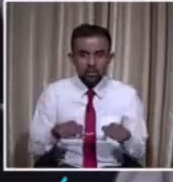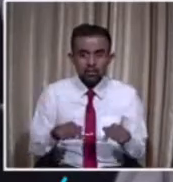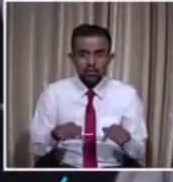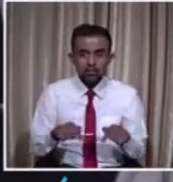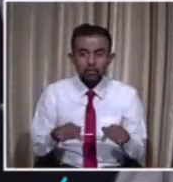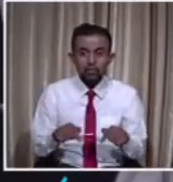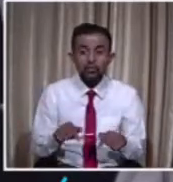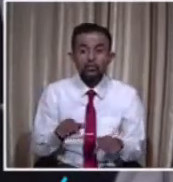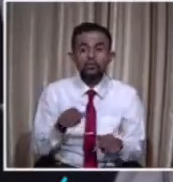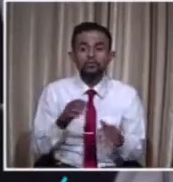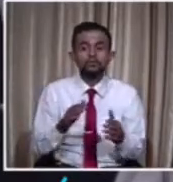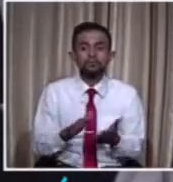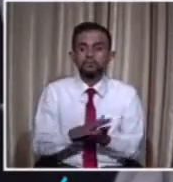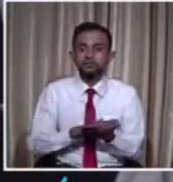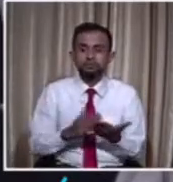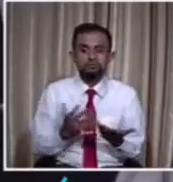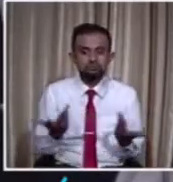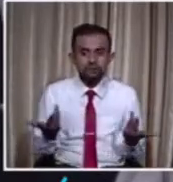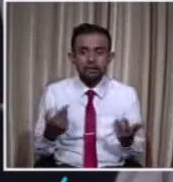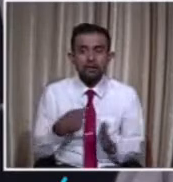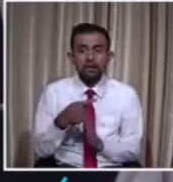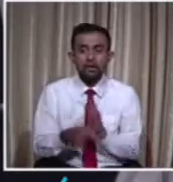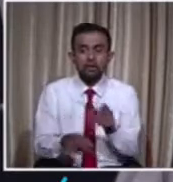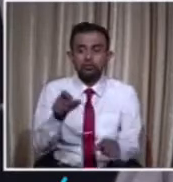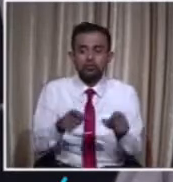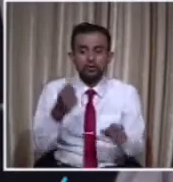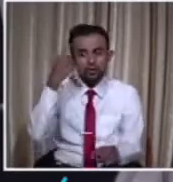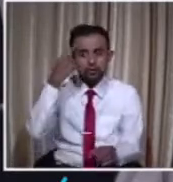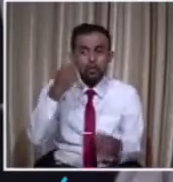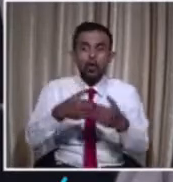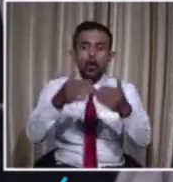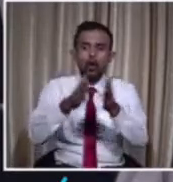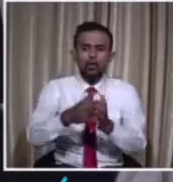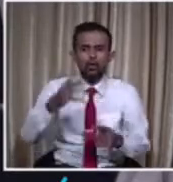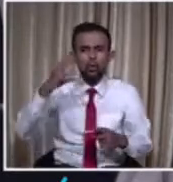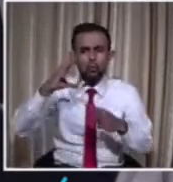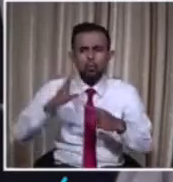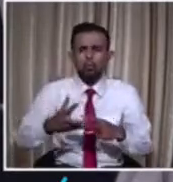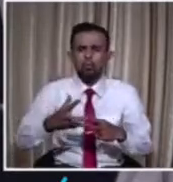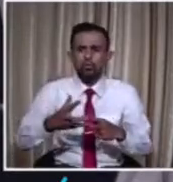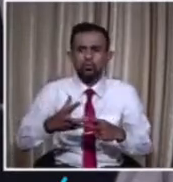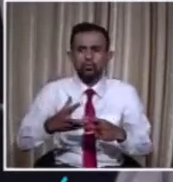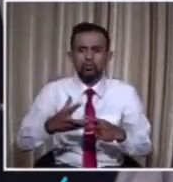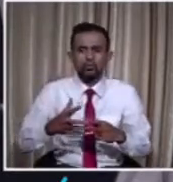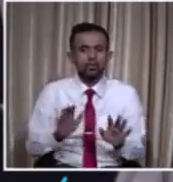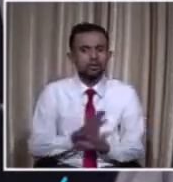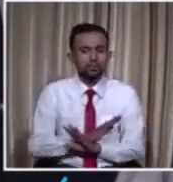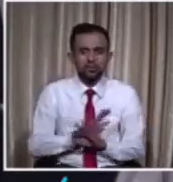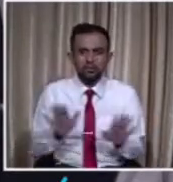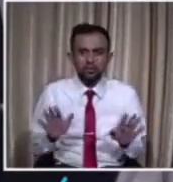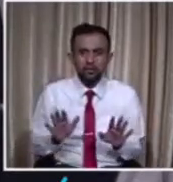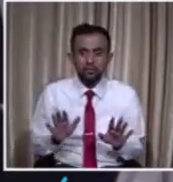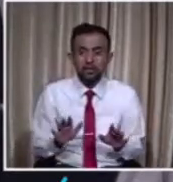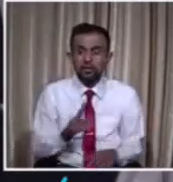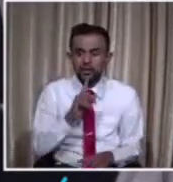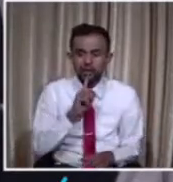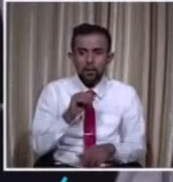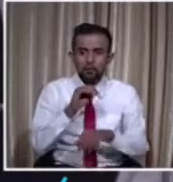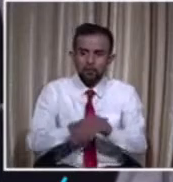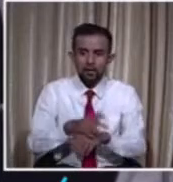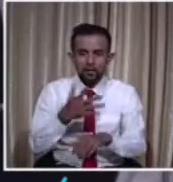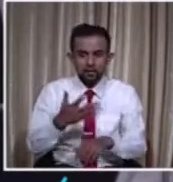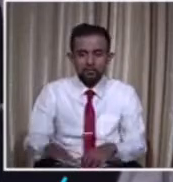ඒ ඇයට තනක් නැහැ. එස රටේ ජනතාව හිතනවා මුන් ඔක්කොම මැට්ටෝ කියලා. නෑ එහෙම නෑ, එහෙම නැහැ කියන එක අපි ඔප්පු කරලා